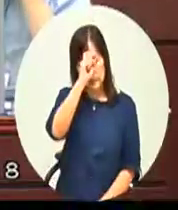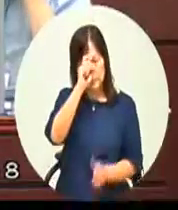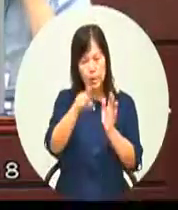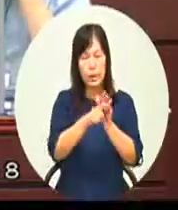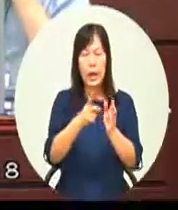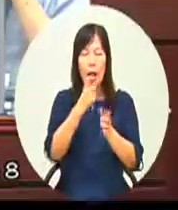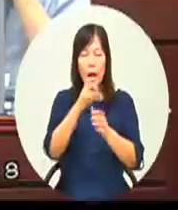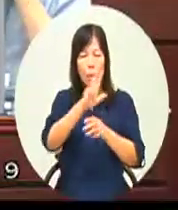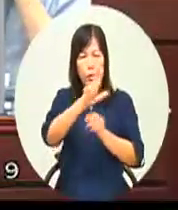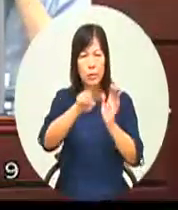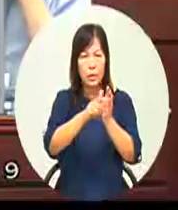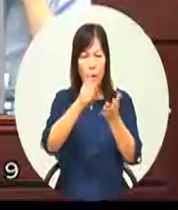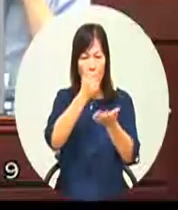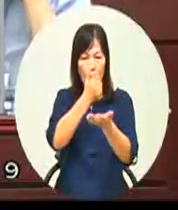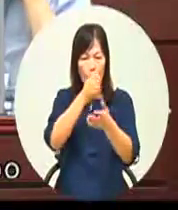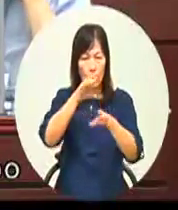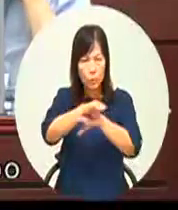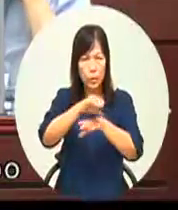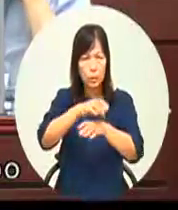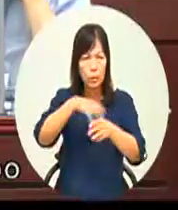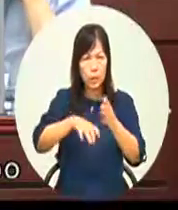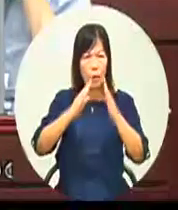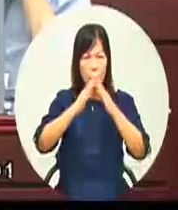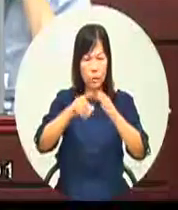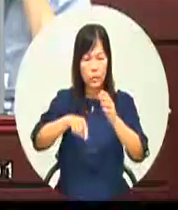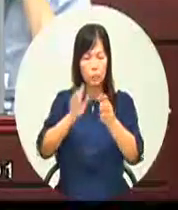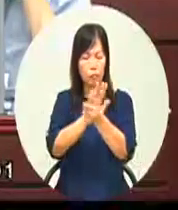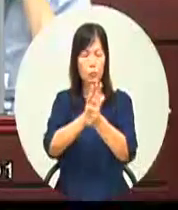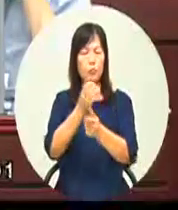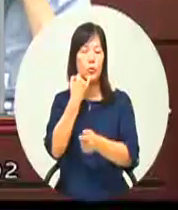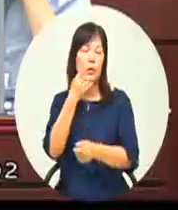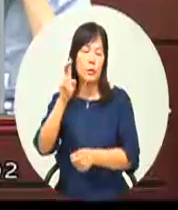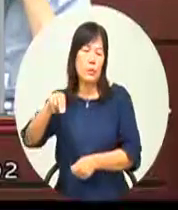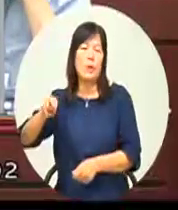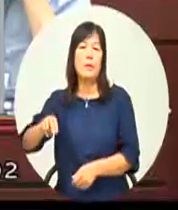运具在城市里面的这种服务。